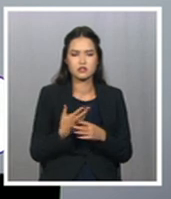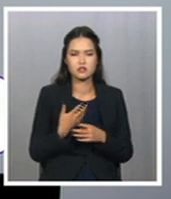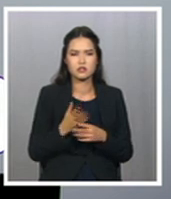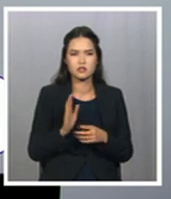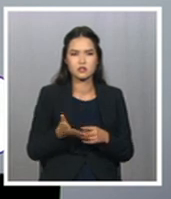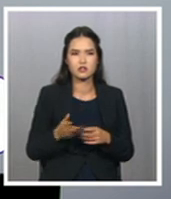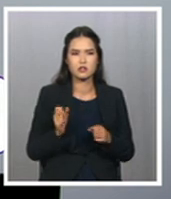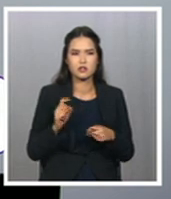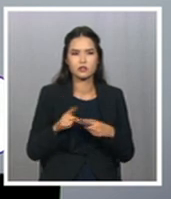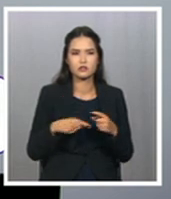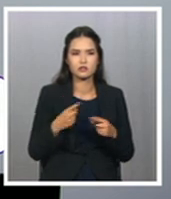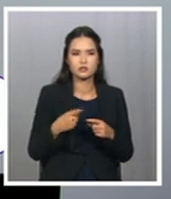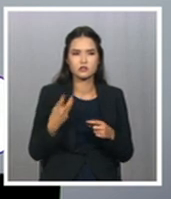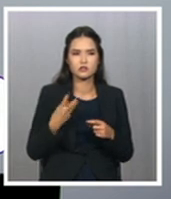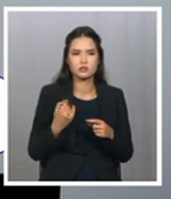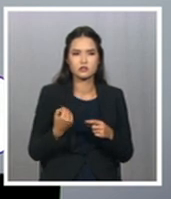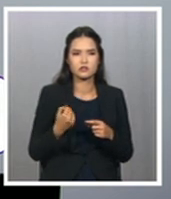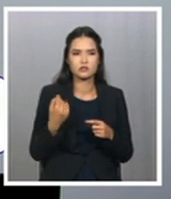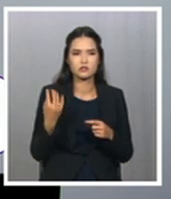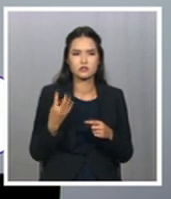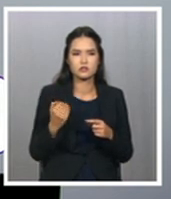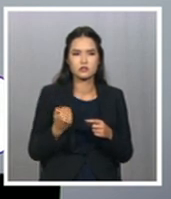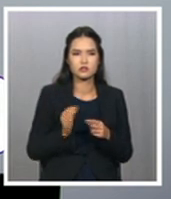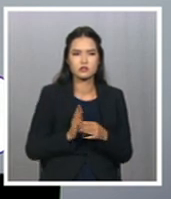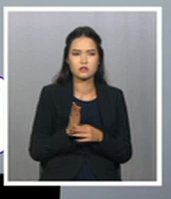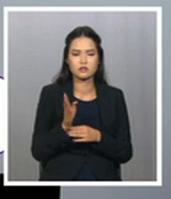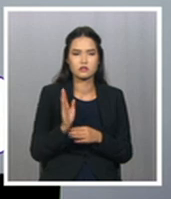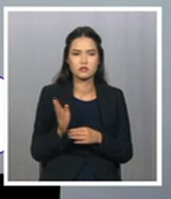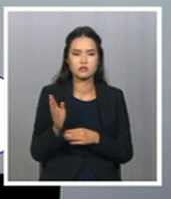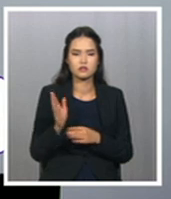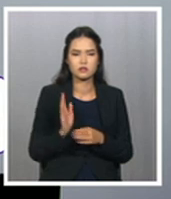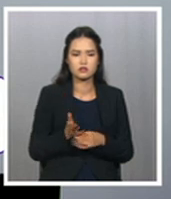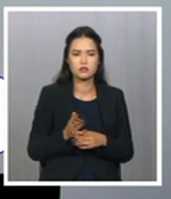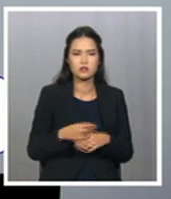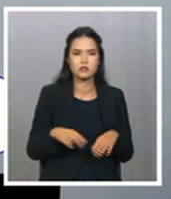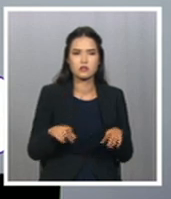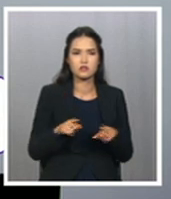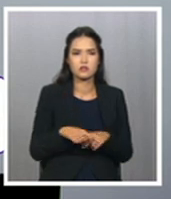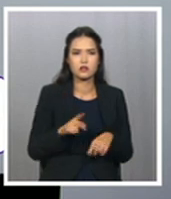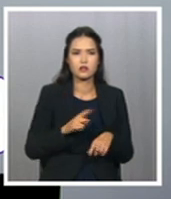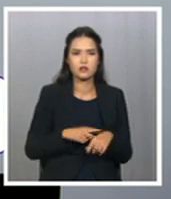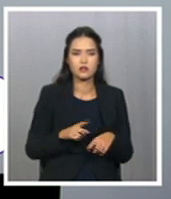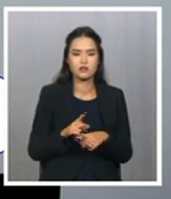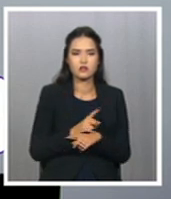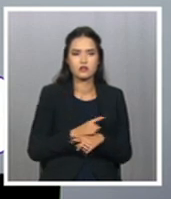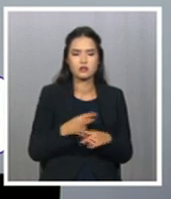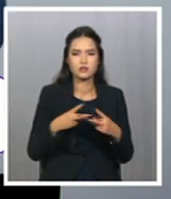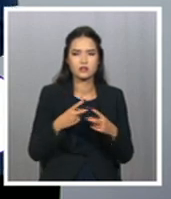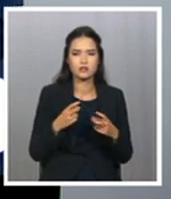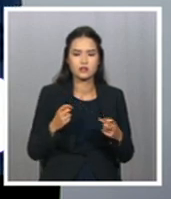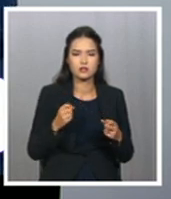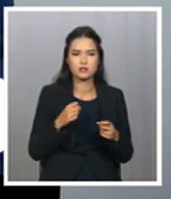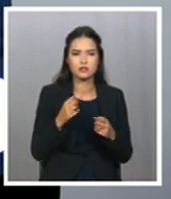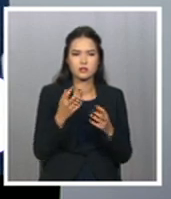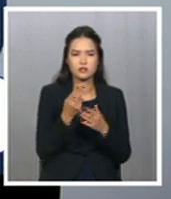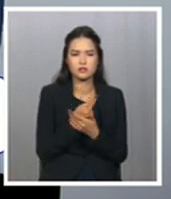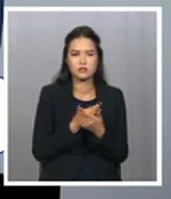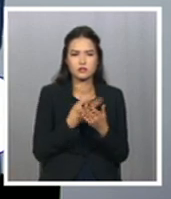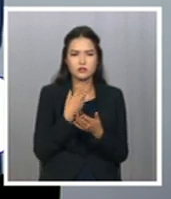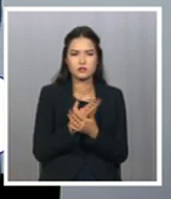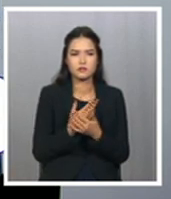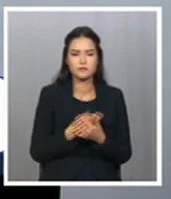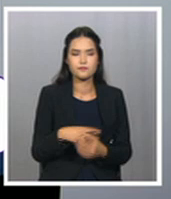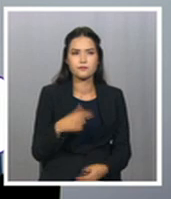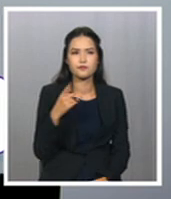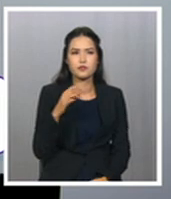қорына келген сәтінде ол 1 период жасап отыр. Бұл жерде бізде уақытты период арқылы өрнектеп көрсеткен. Енді